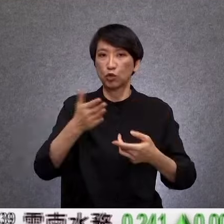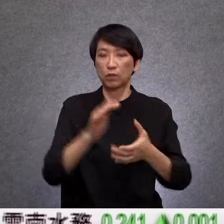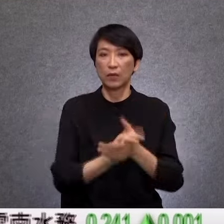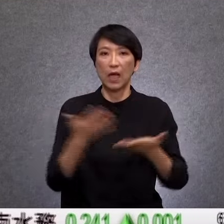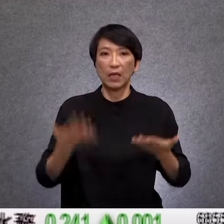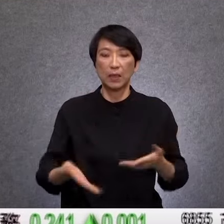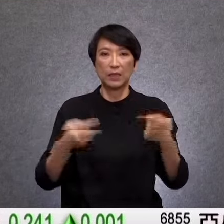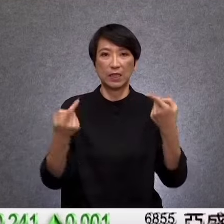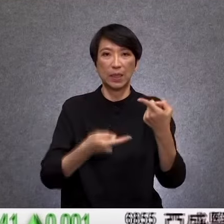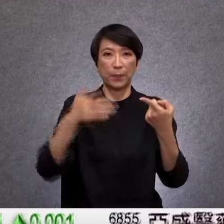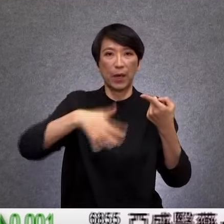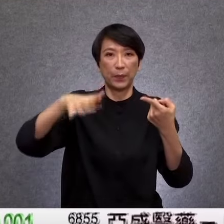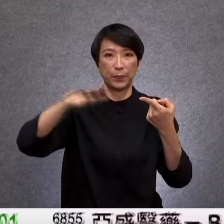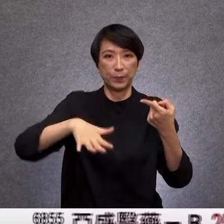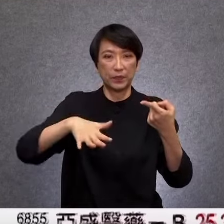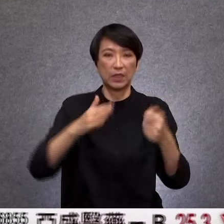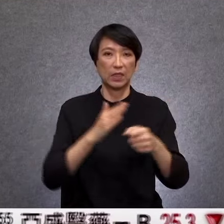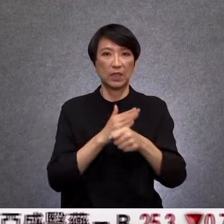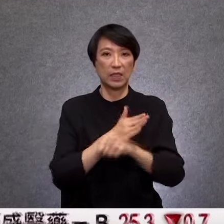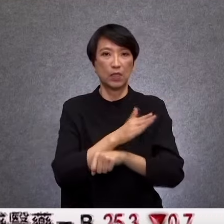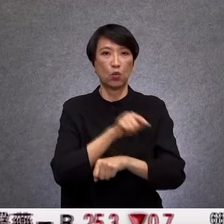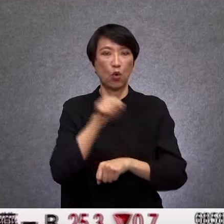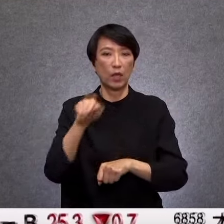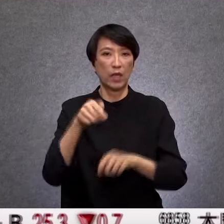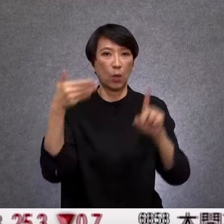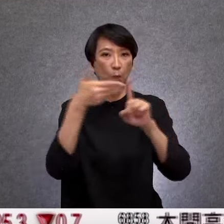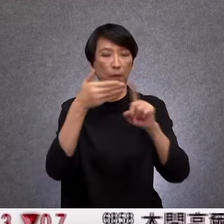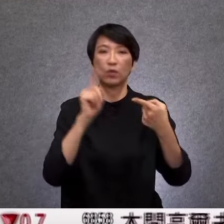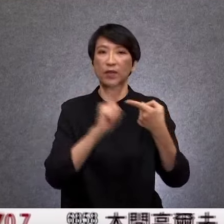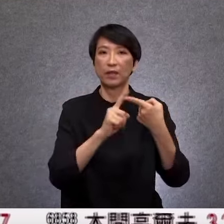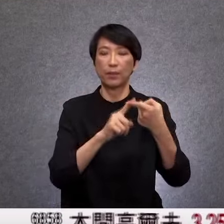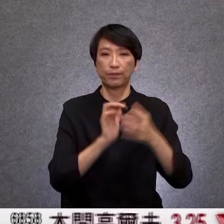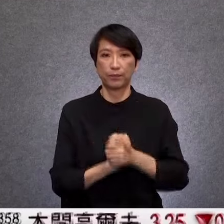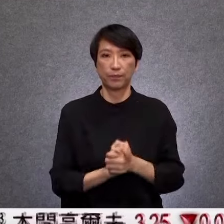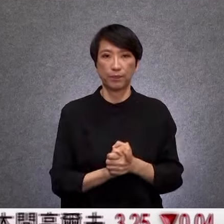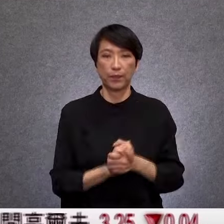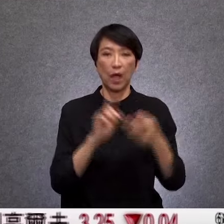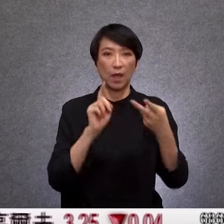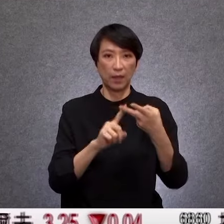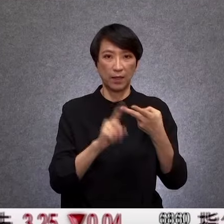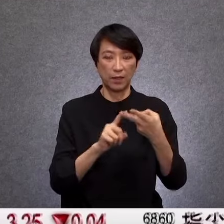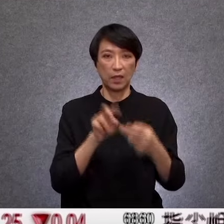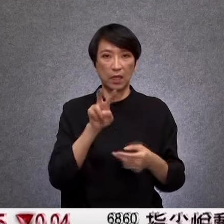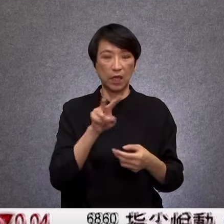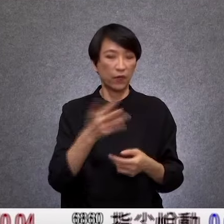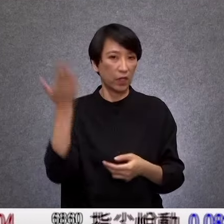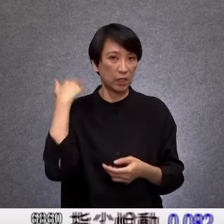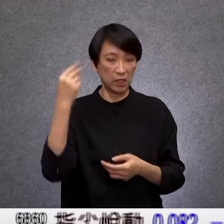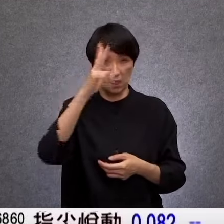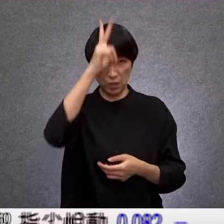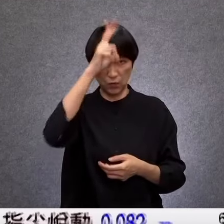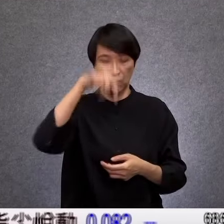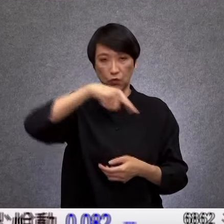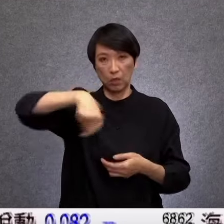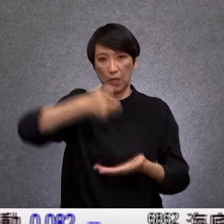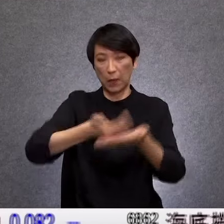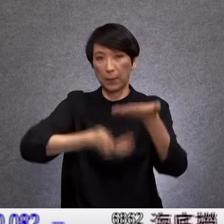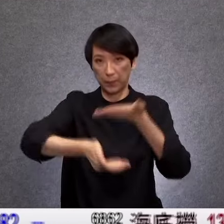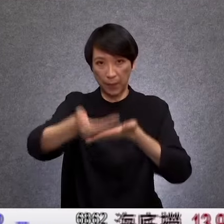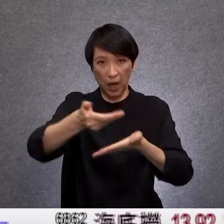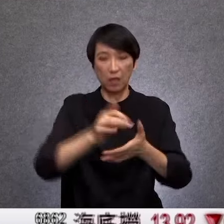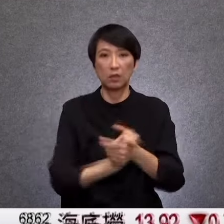大概13,000多個，所以佢今次15,000多個咧係超過個目標嘅，呢個第一點。第二點咧就係你